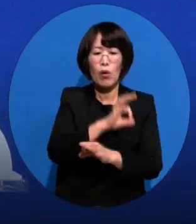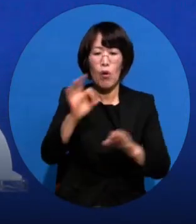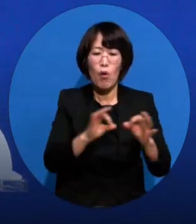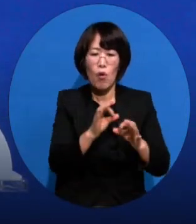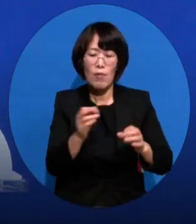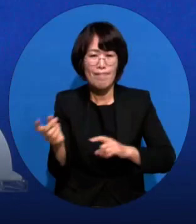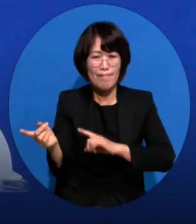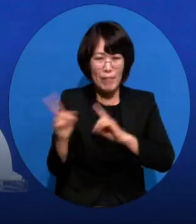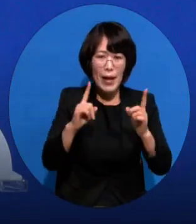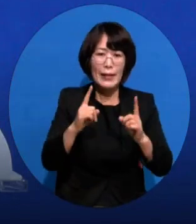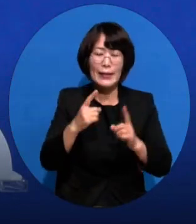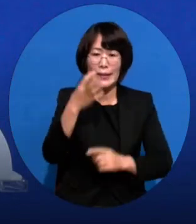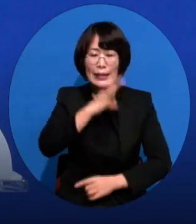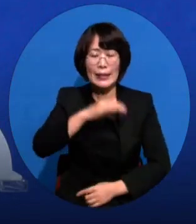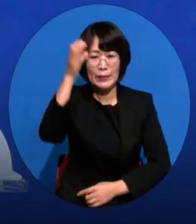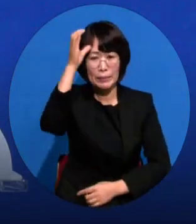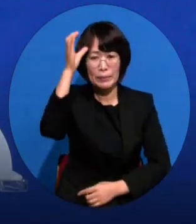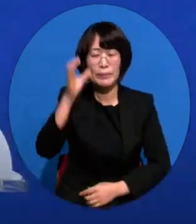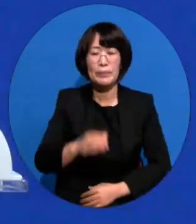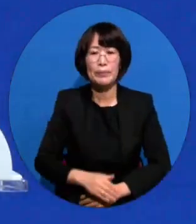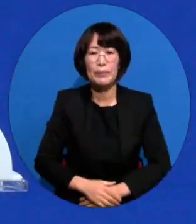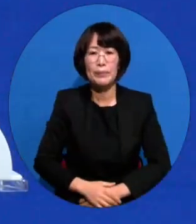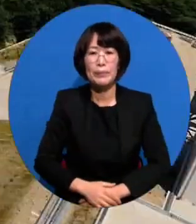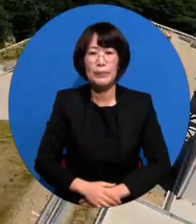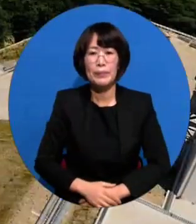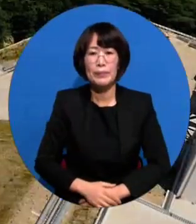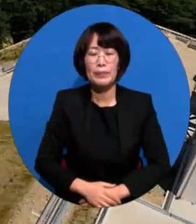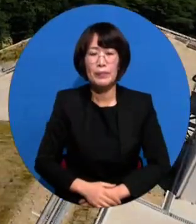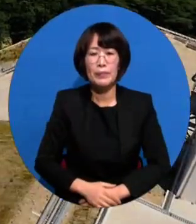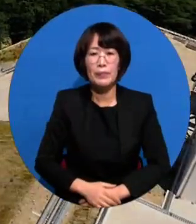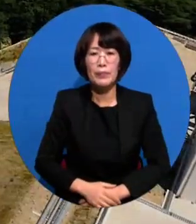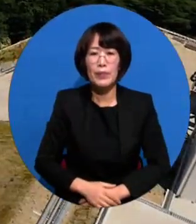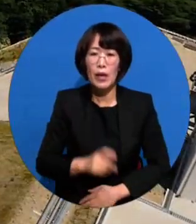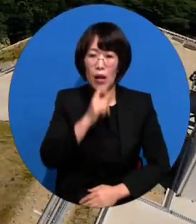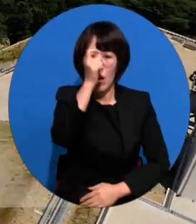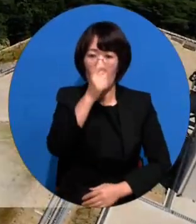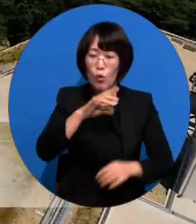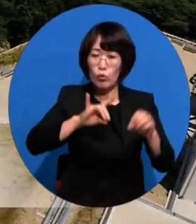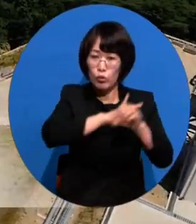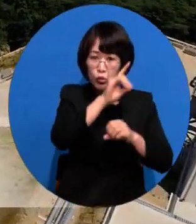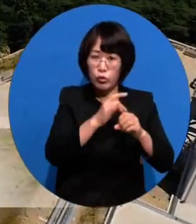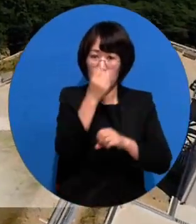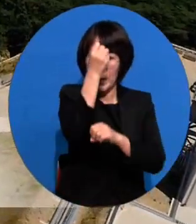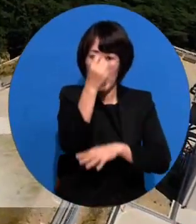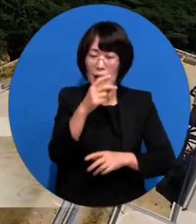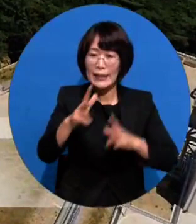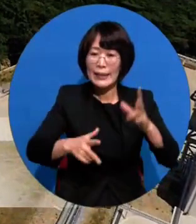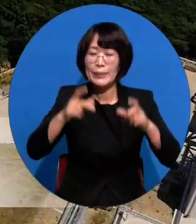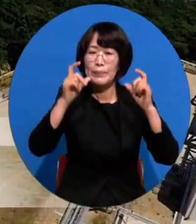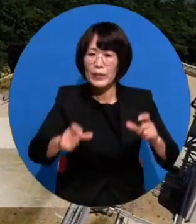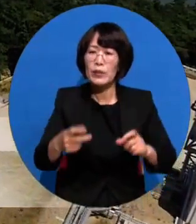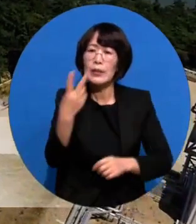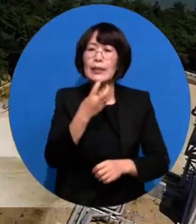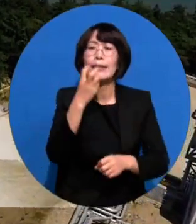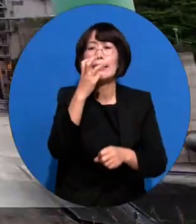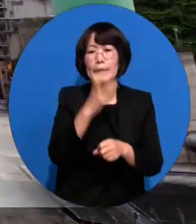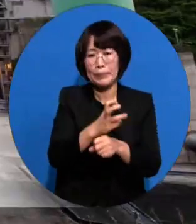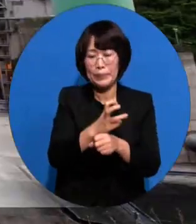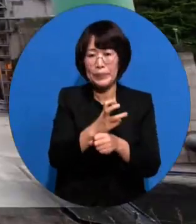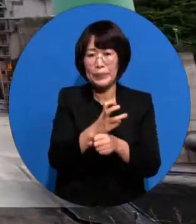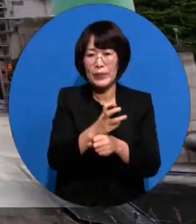활력을 불어넣을 것이라고 기대를 하고 있습니다. 고흥 우주발사체 국가산단은 오는